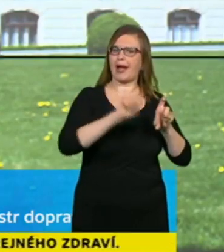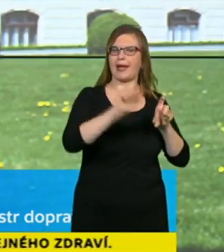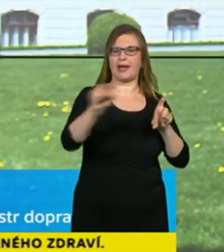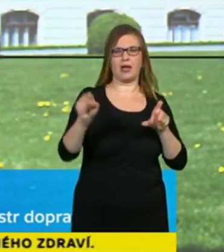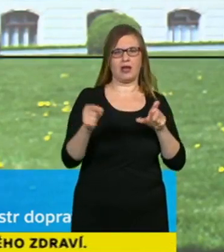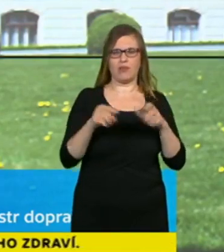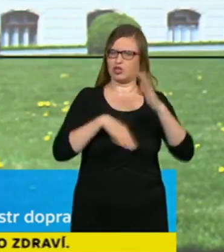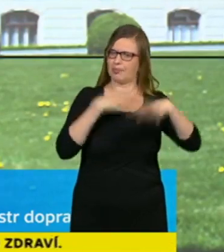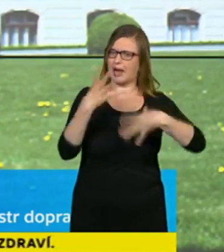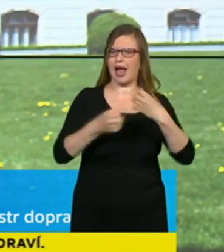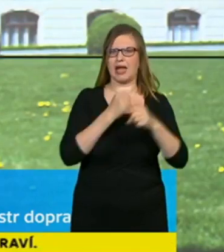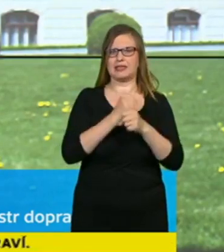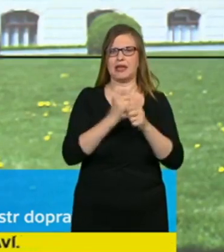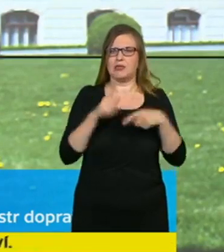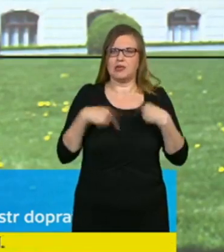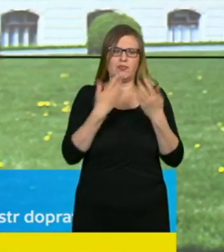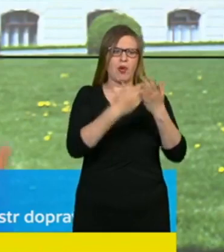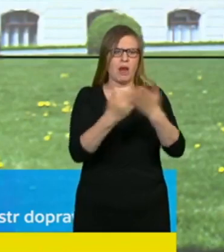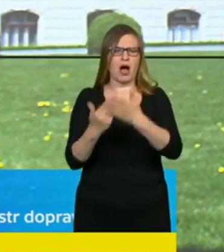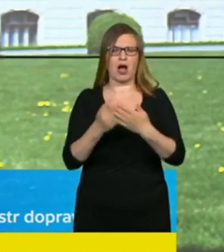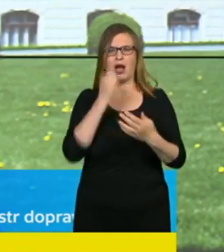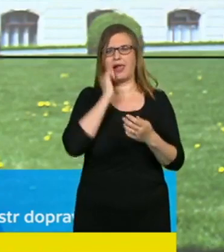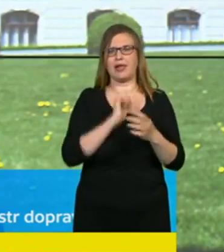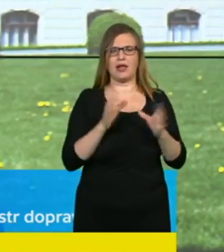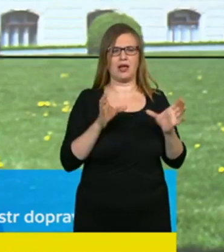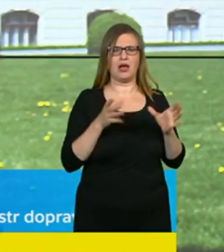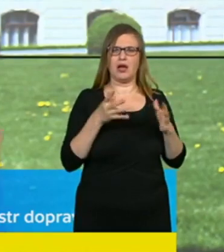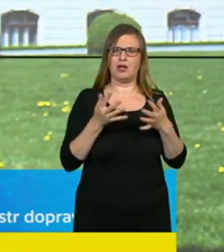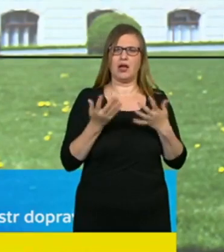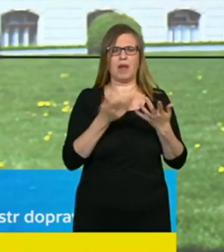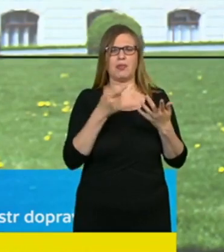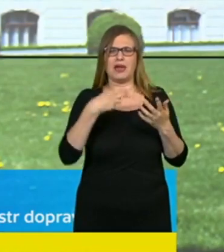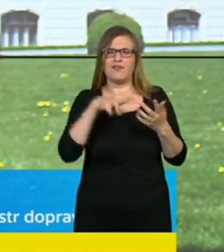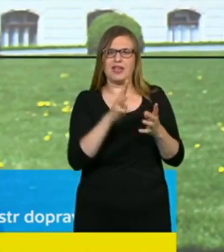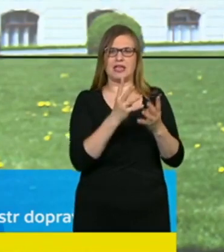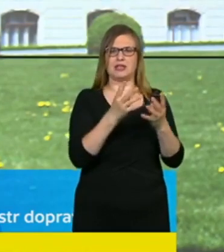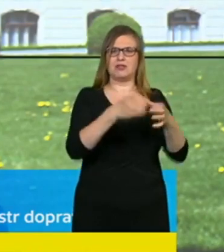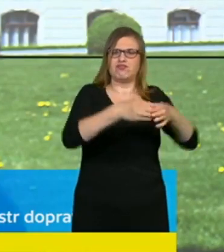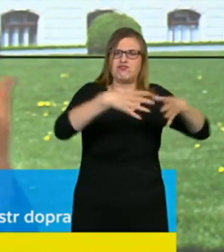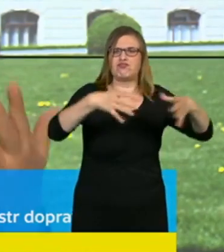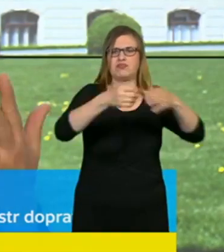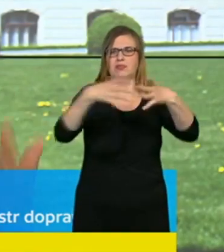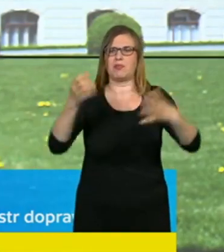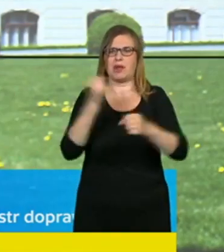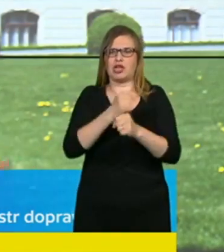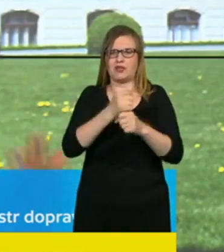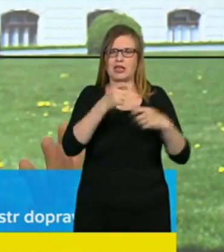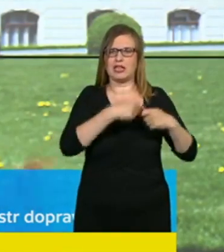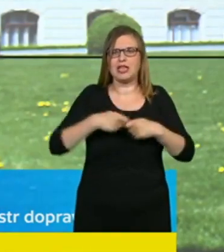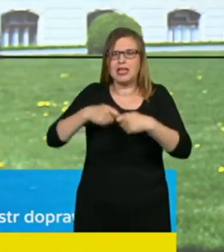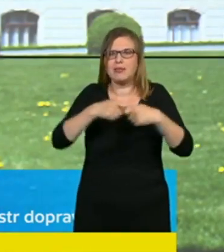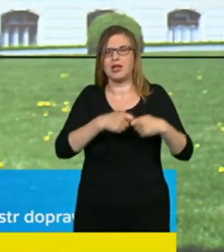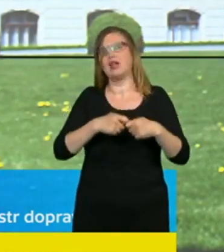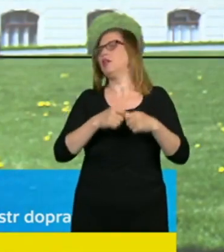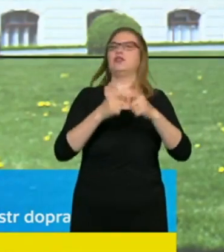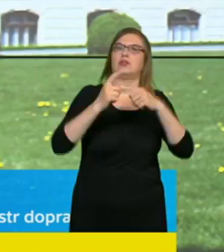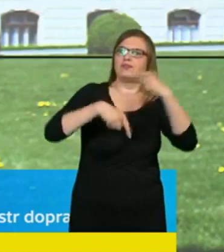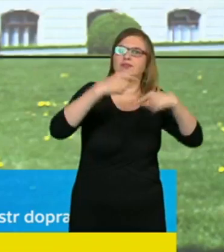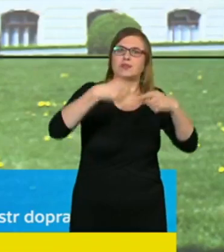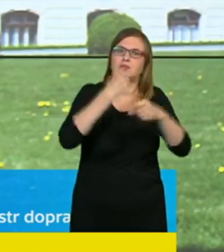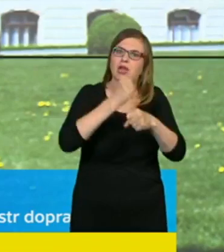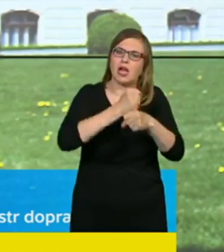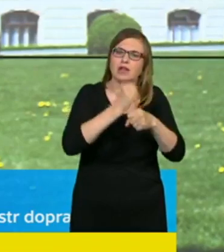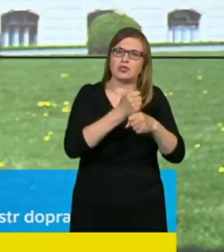zapojili jsme Ministerstvo životního prostředí, Ministerstvo průmyslu, pochopitelně Czech Invest a zvýšili jsme tedy po dobu 7 dnů v týdně